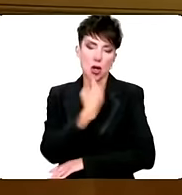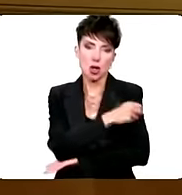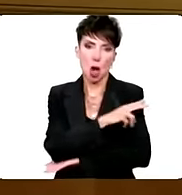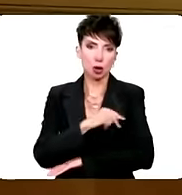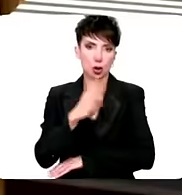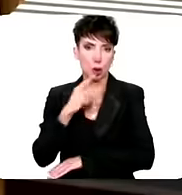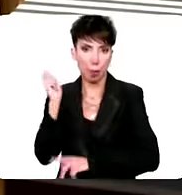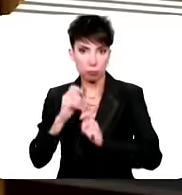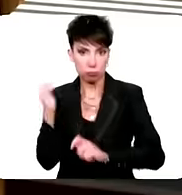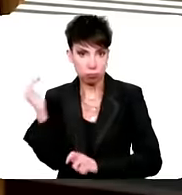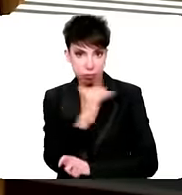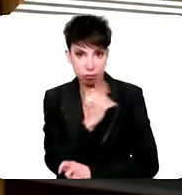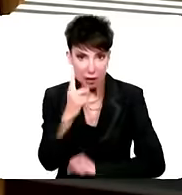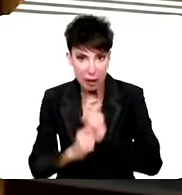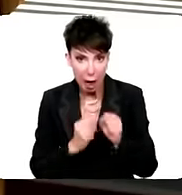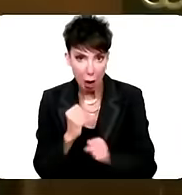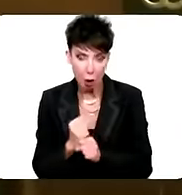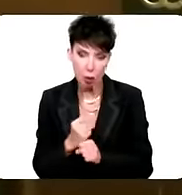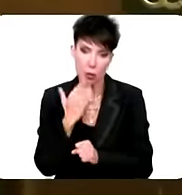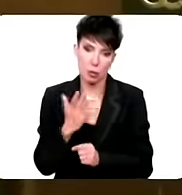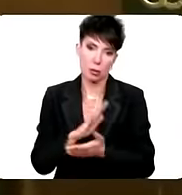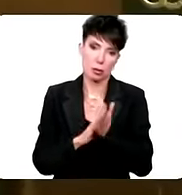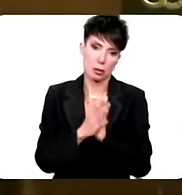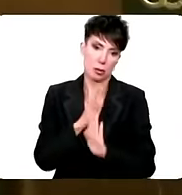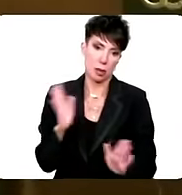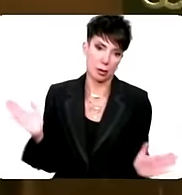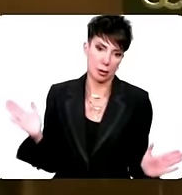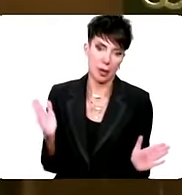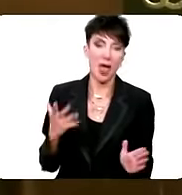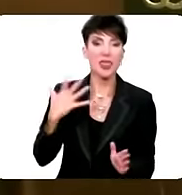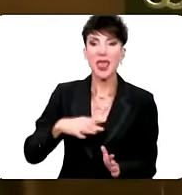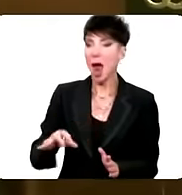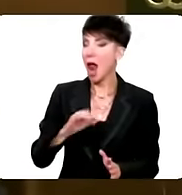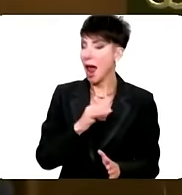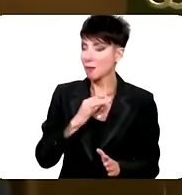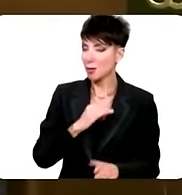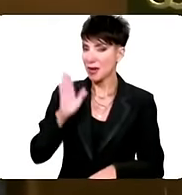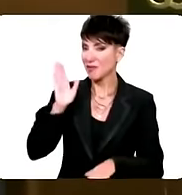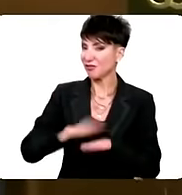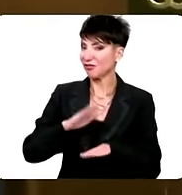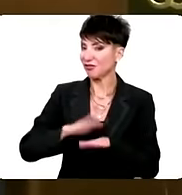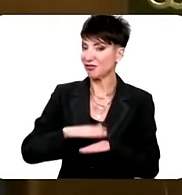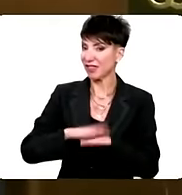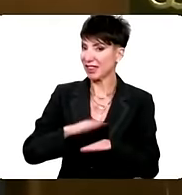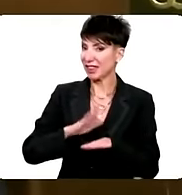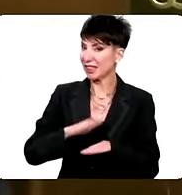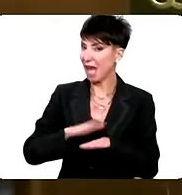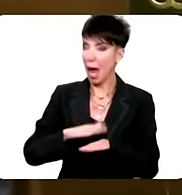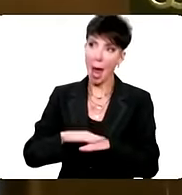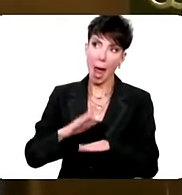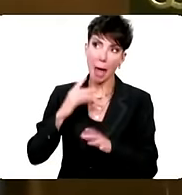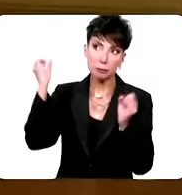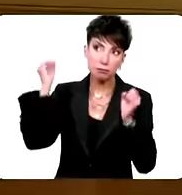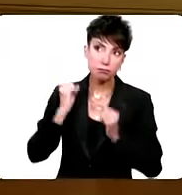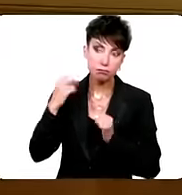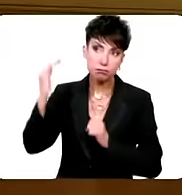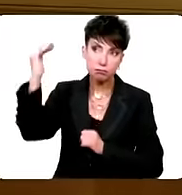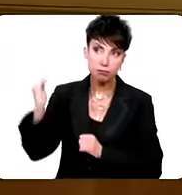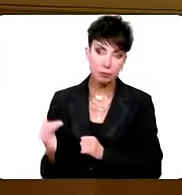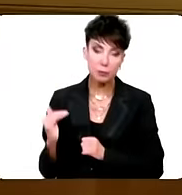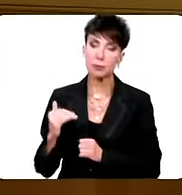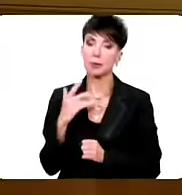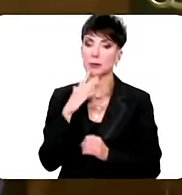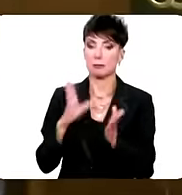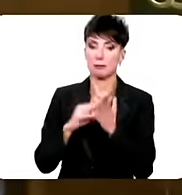συνολικά. Για να κλείσουμε το τι έφταιξε. Έφταιξε η προεκλογική εκστρατεία. Θα μιλήσω για το δικό σας κόμμα, έτσι όπως έγινε. Έφταιξε το γεγονός ότι να συζητάμε για